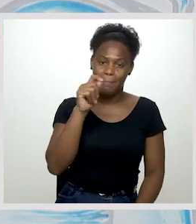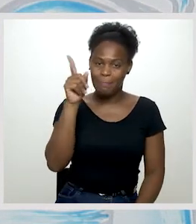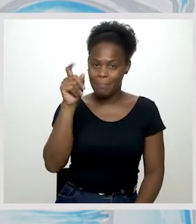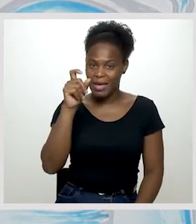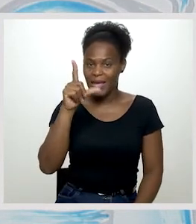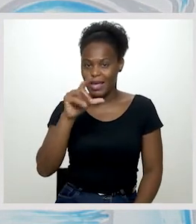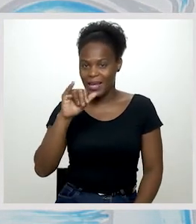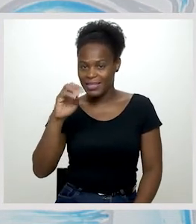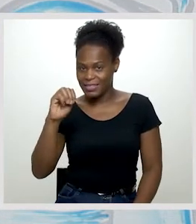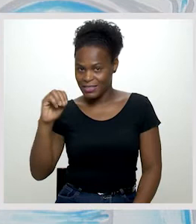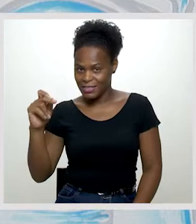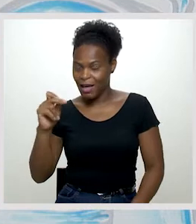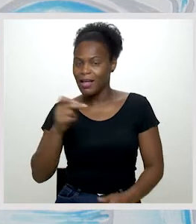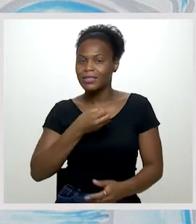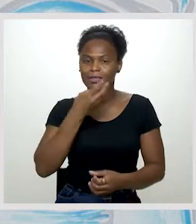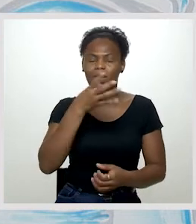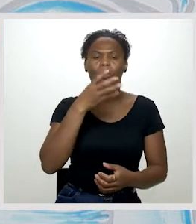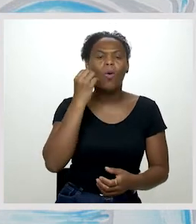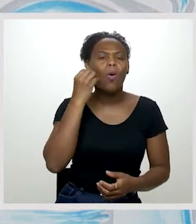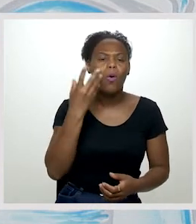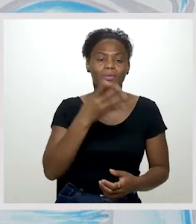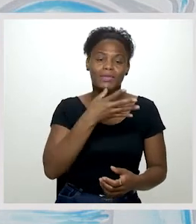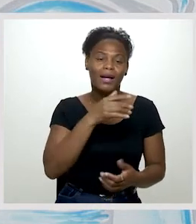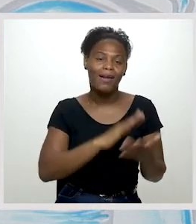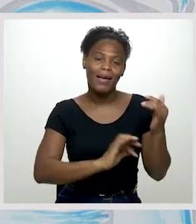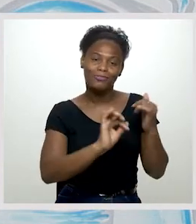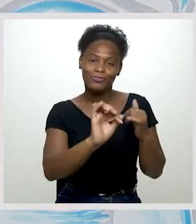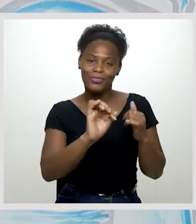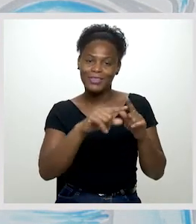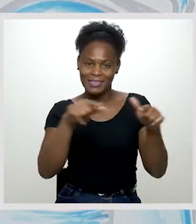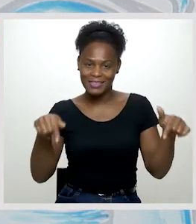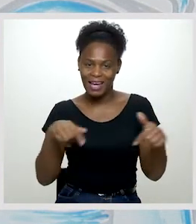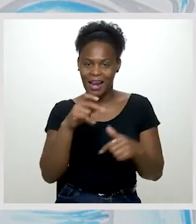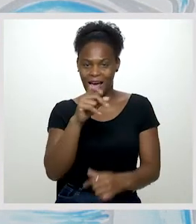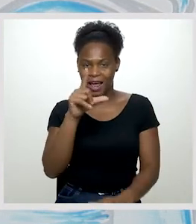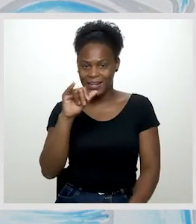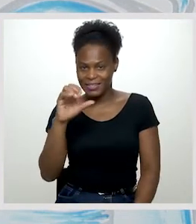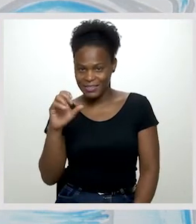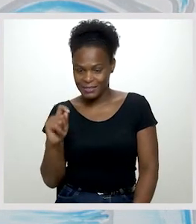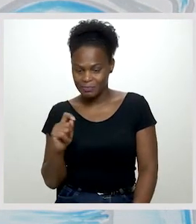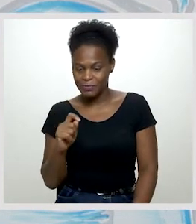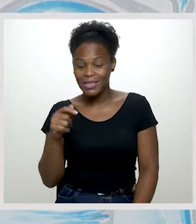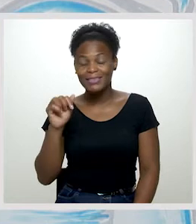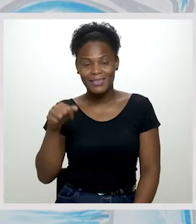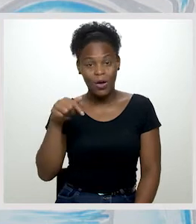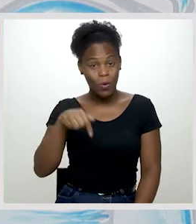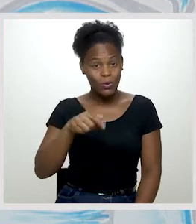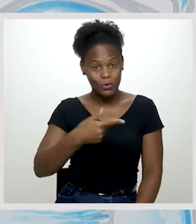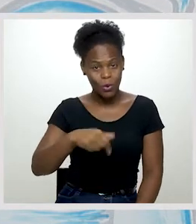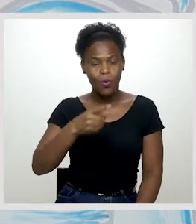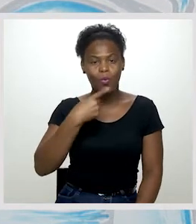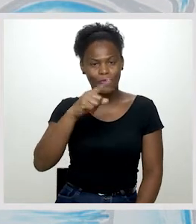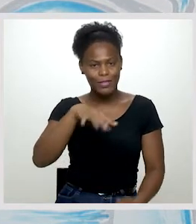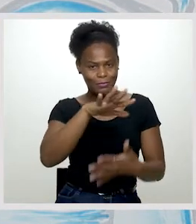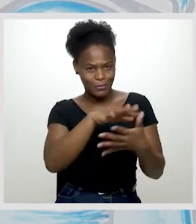décrit et présenté sa camarade de classe, Alice. Oui, aujourd'hui, nous allons reprendre